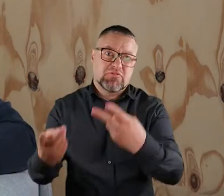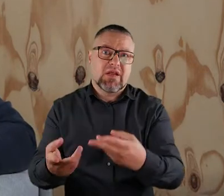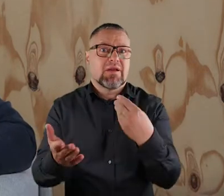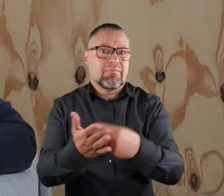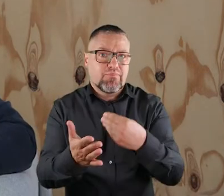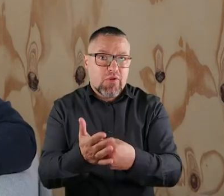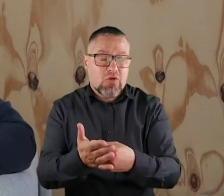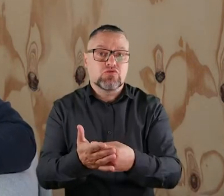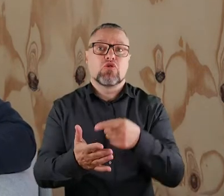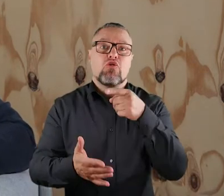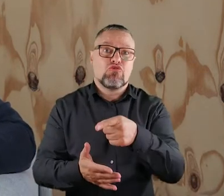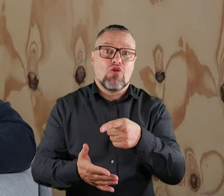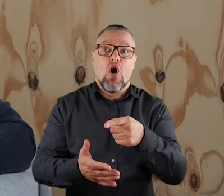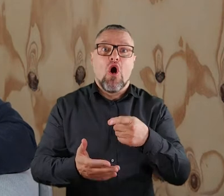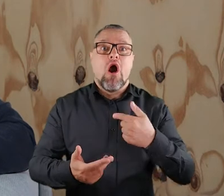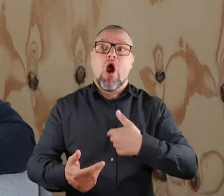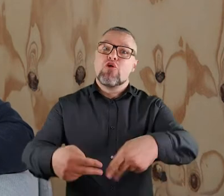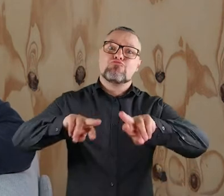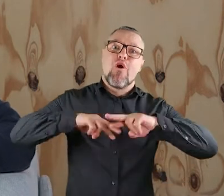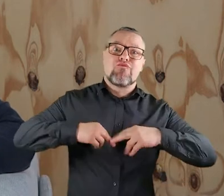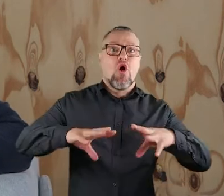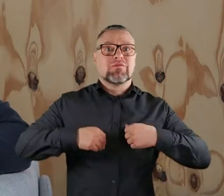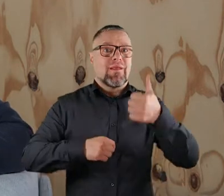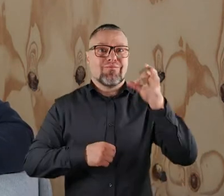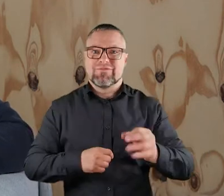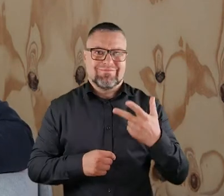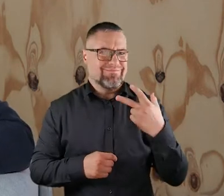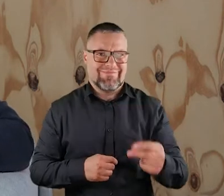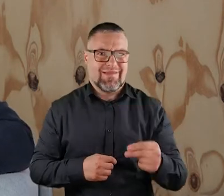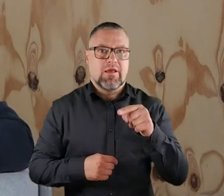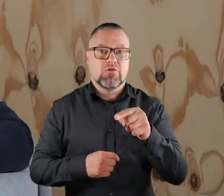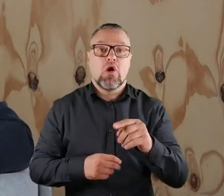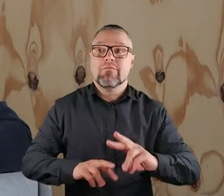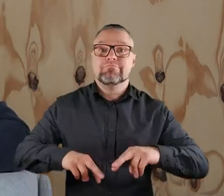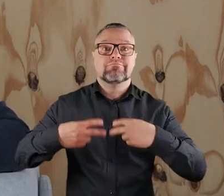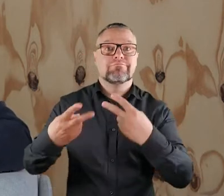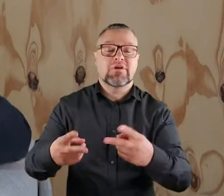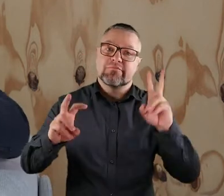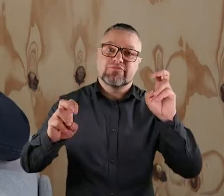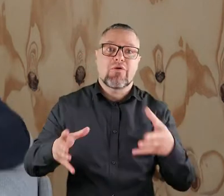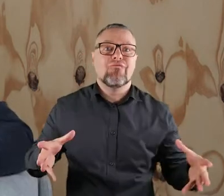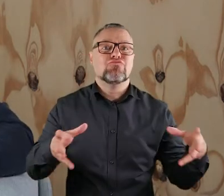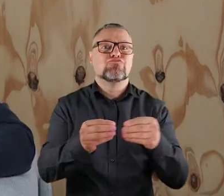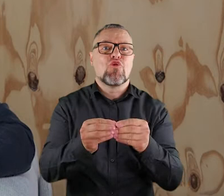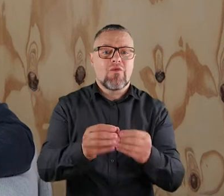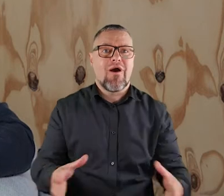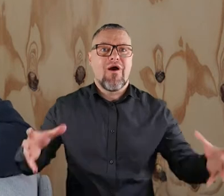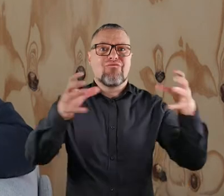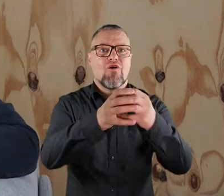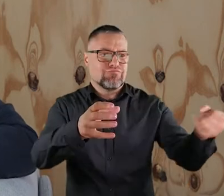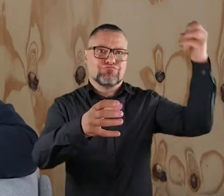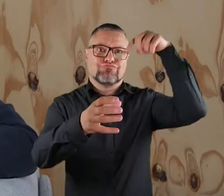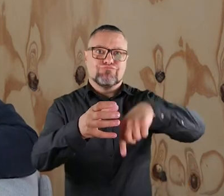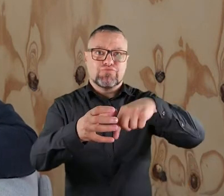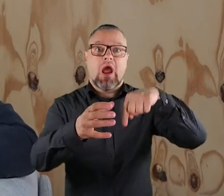przekazać te środki, nie spowoduje, że trafią one do Państwa z powrotem. Zostaną one bowiem przekazane do takiej wspólnej puli,